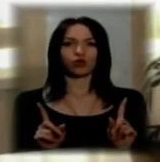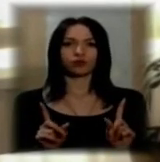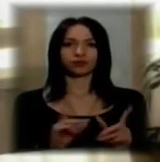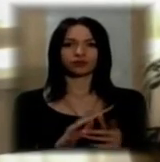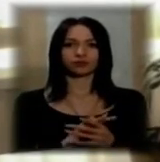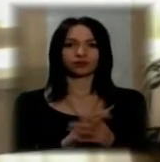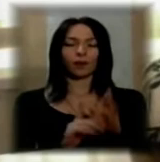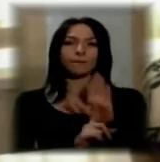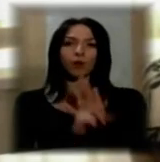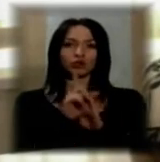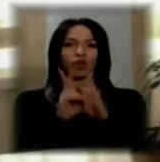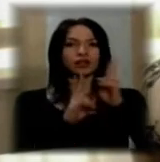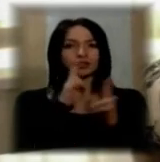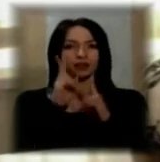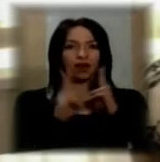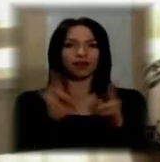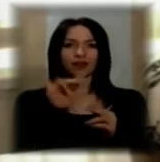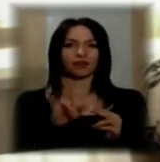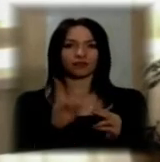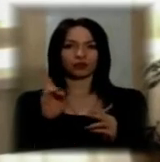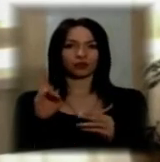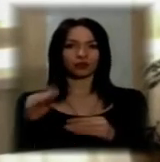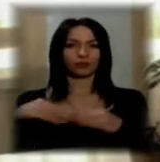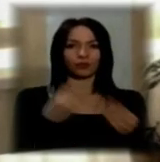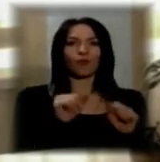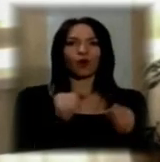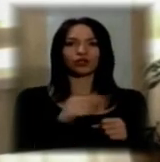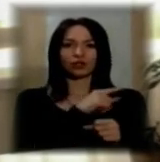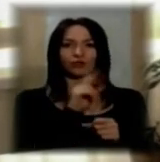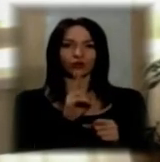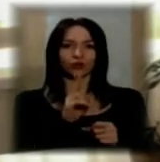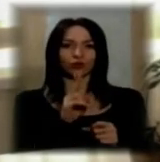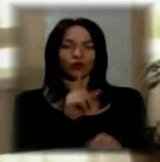почались скарги від постачальників, ну, можливих постачальників, і